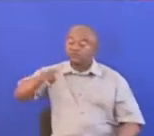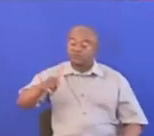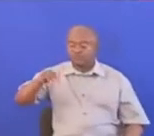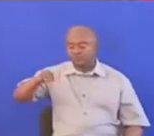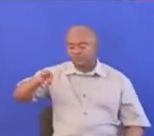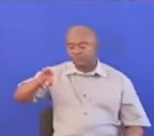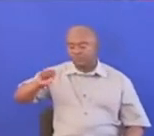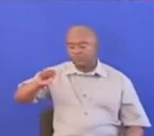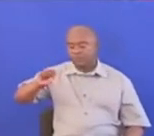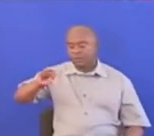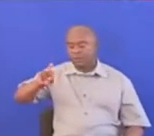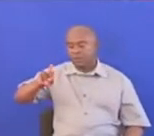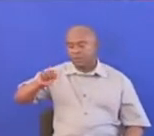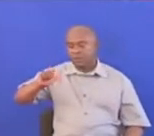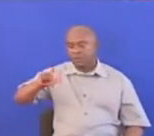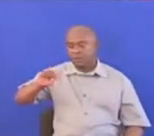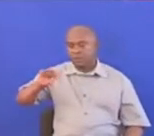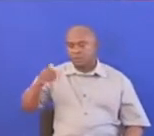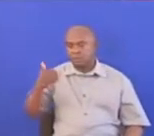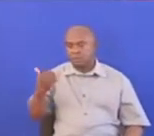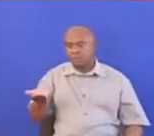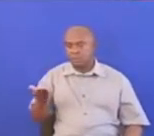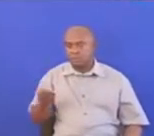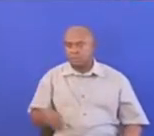kutatua tatizo hili la